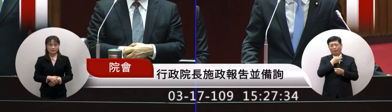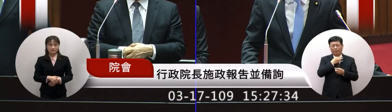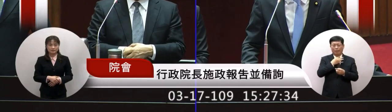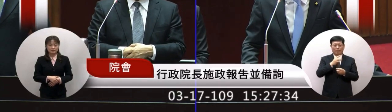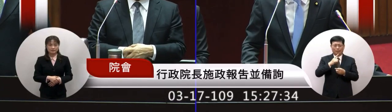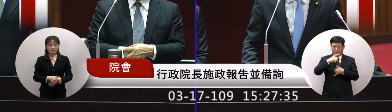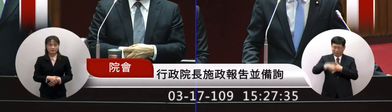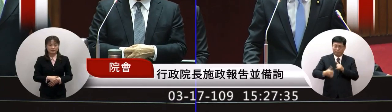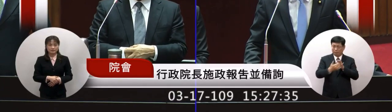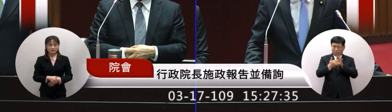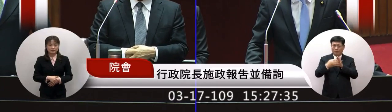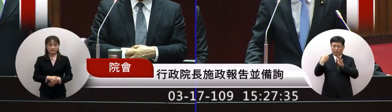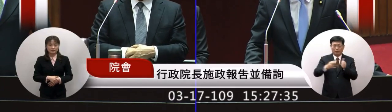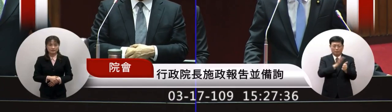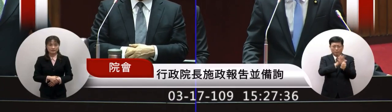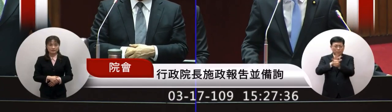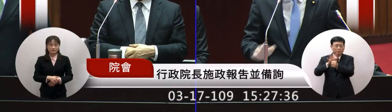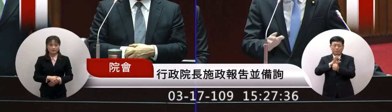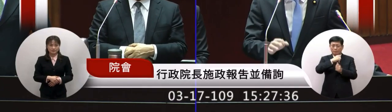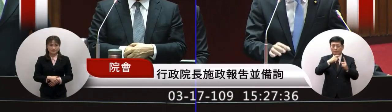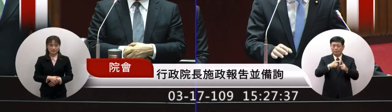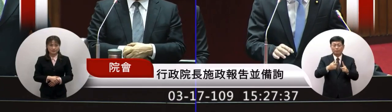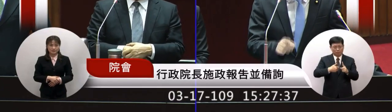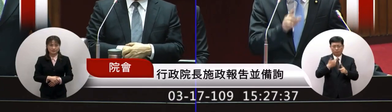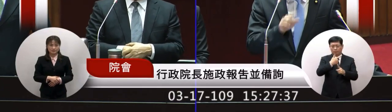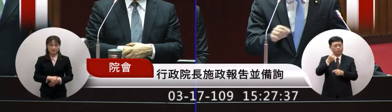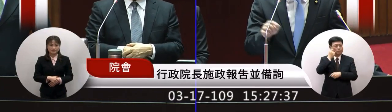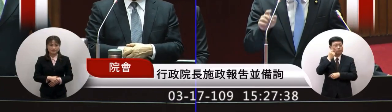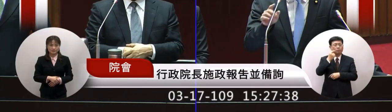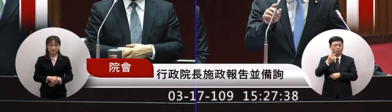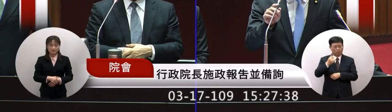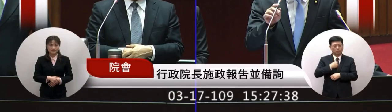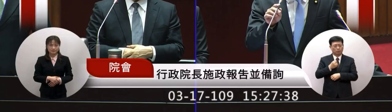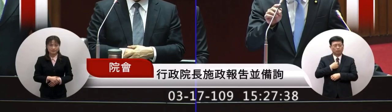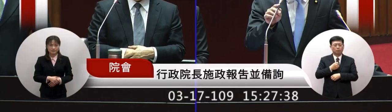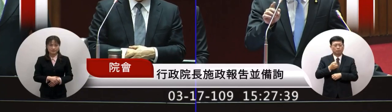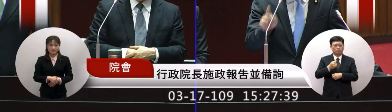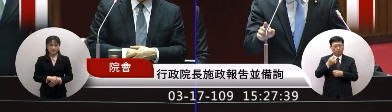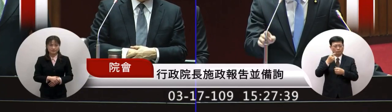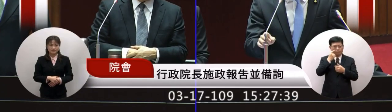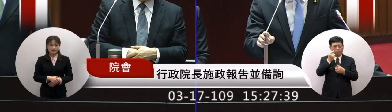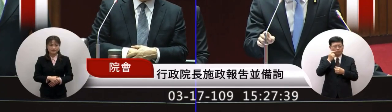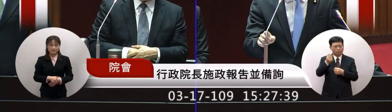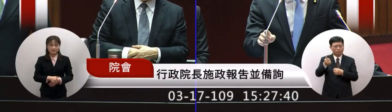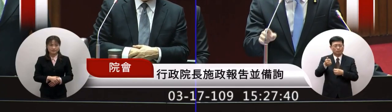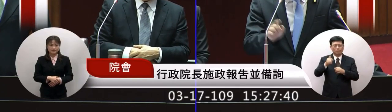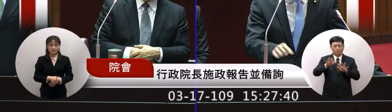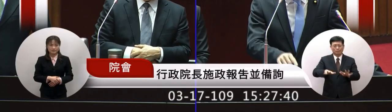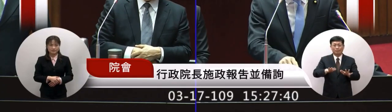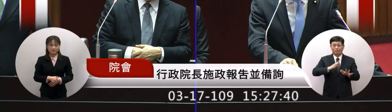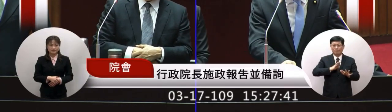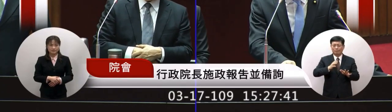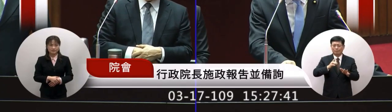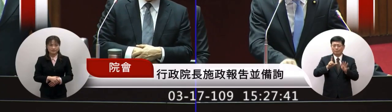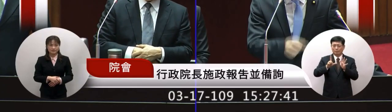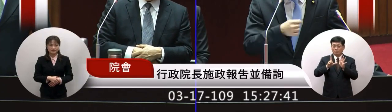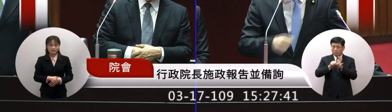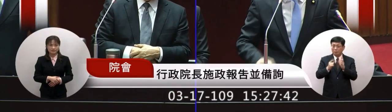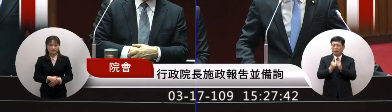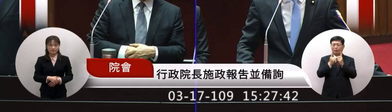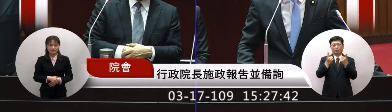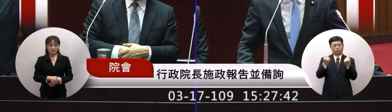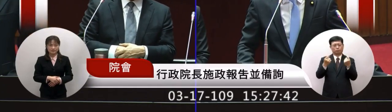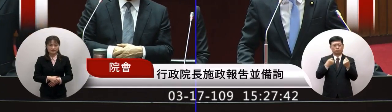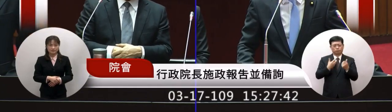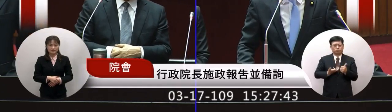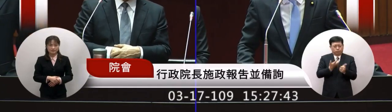自己的防疫，还要帮助很多国人，真的非常困难，我们都可以了解跟同情。但是这个时间点我们还是得要